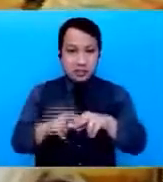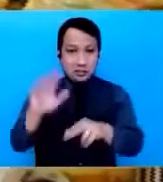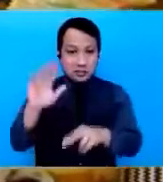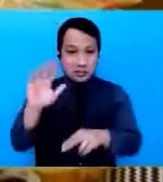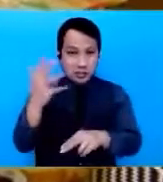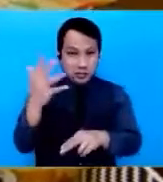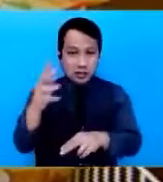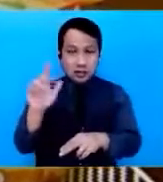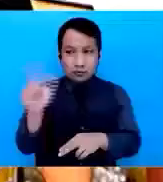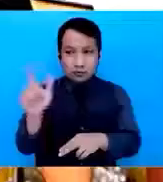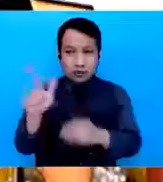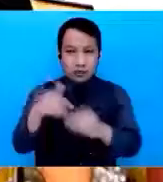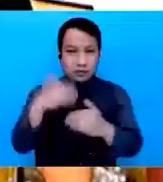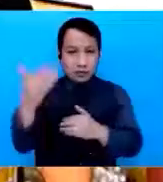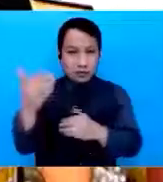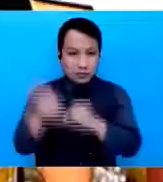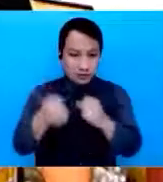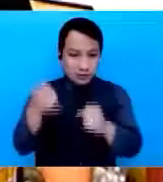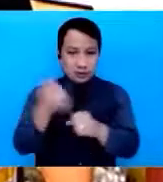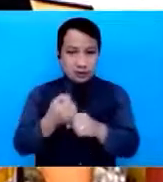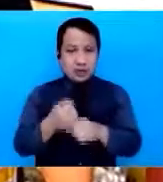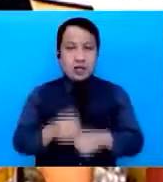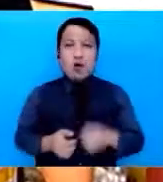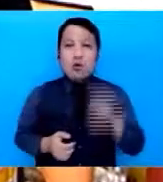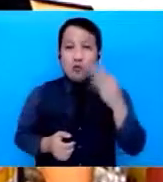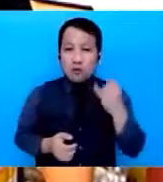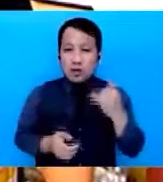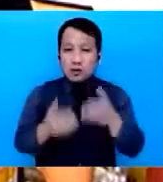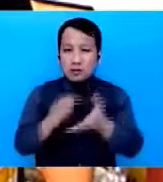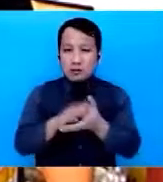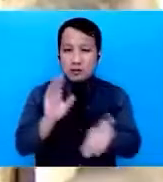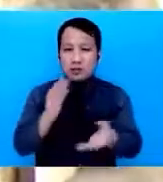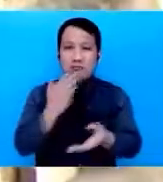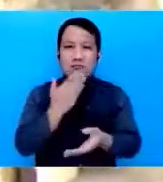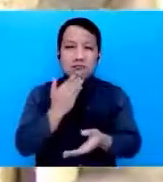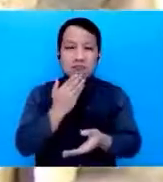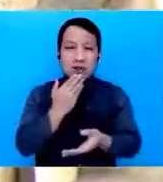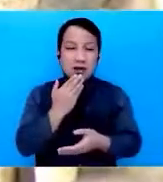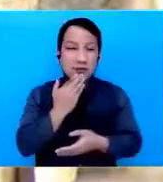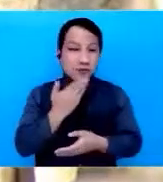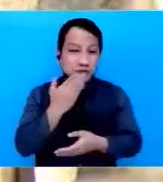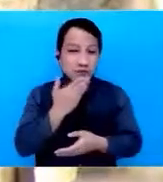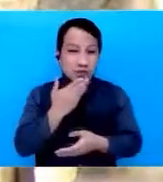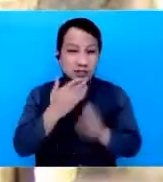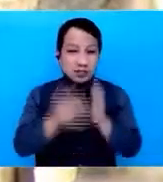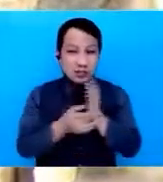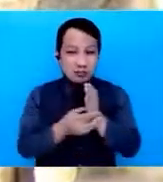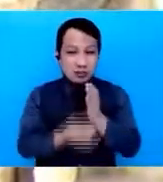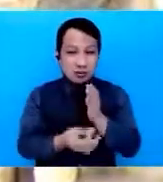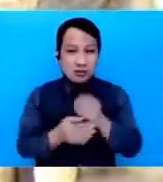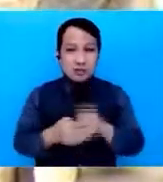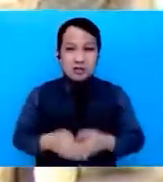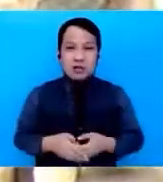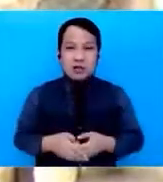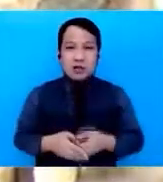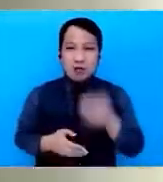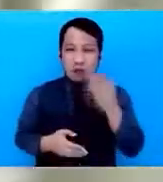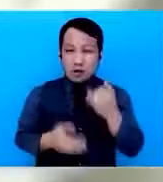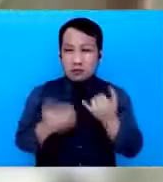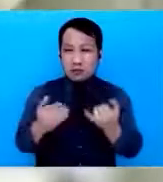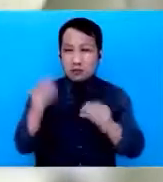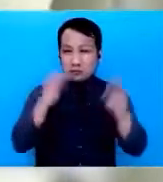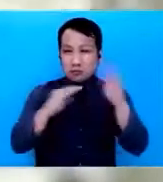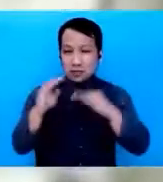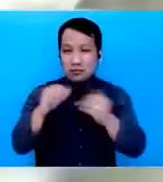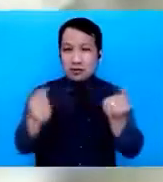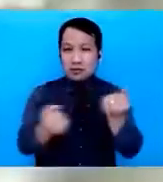sa susunod na buwan. Tumaas din daw kasi ang presyo ng asukal at mantika. Ayon sa mga egg producers, problema nila ngayon ang supply dahil may